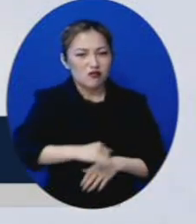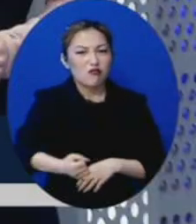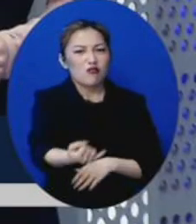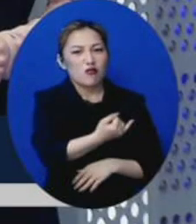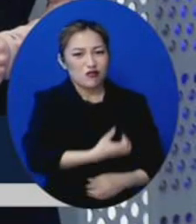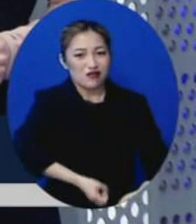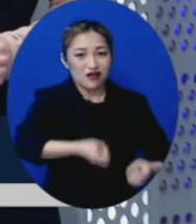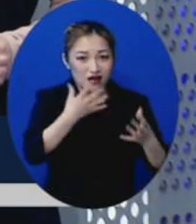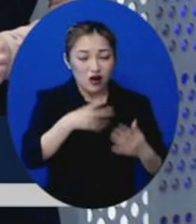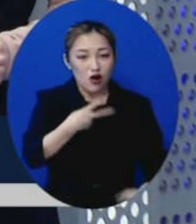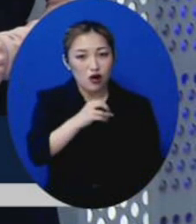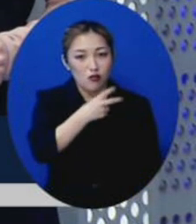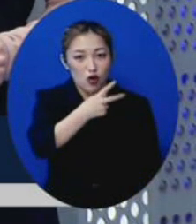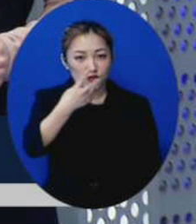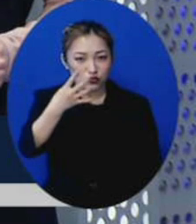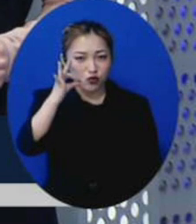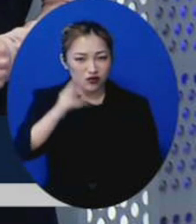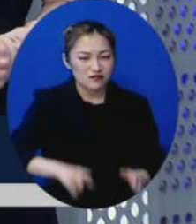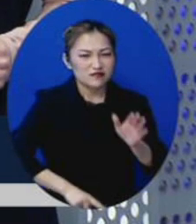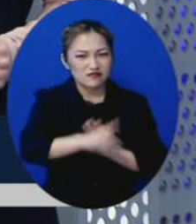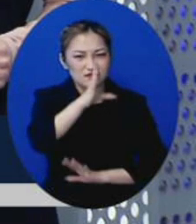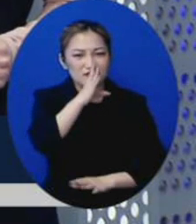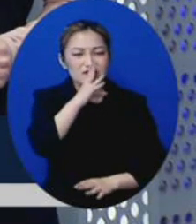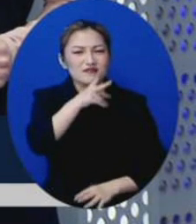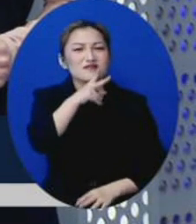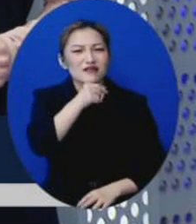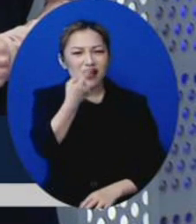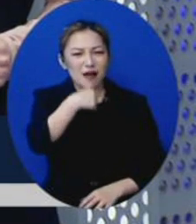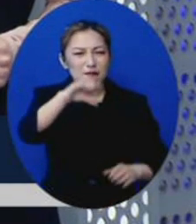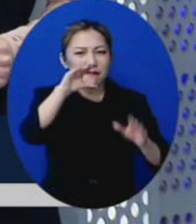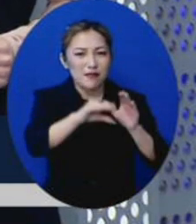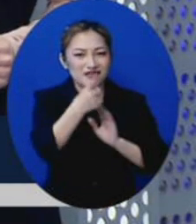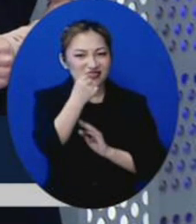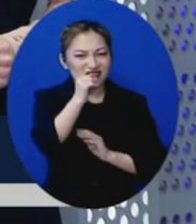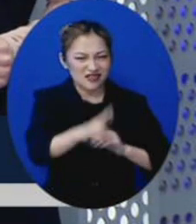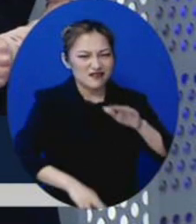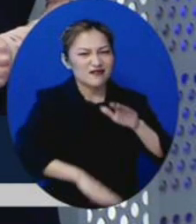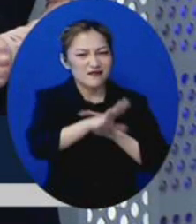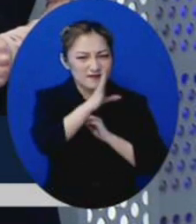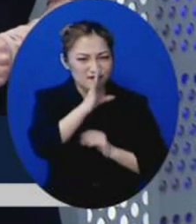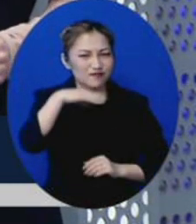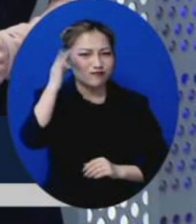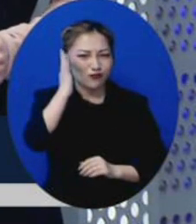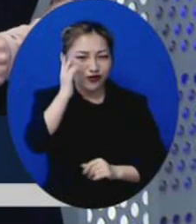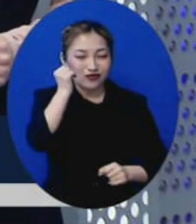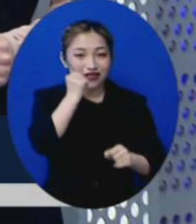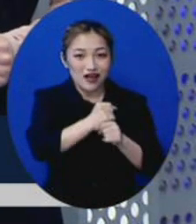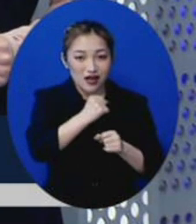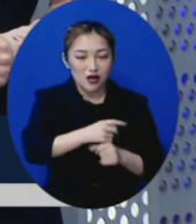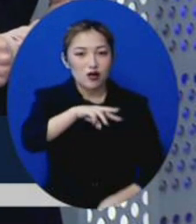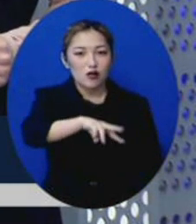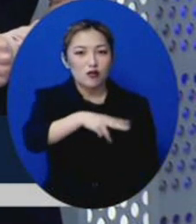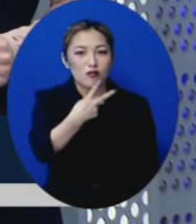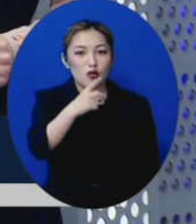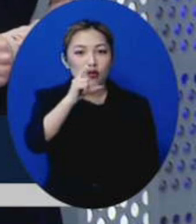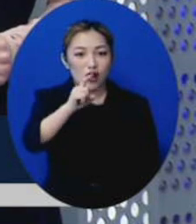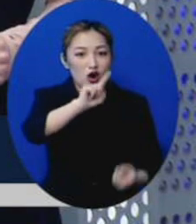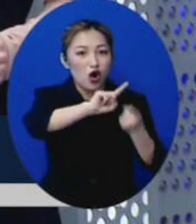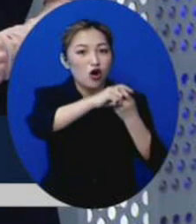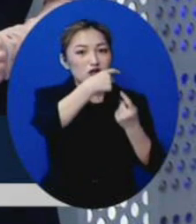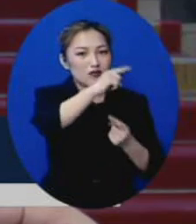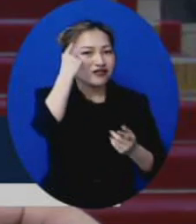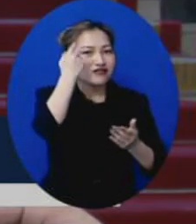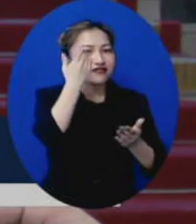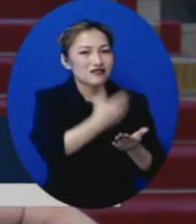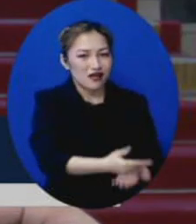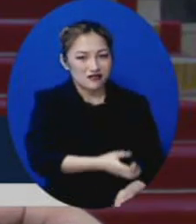За тиймээс 2024 оноос хэрэгжих хөдөлмөрийн үлсний доод хэмжээг 1 сая төгрөгт хүргэх асуудлыг Монголын үйлдвэрчний эвлэлийн холбооноос төвшүүлж